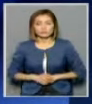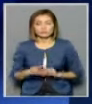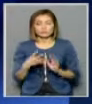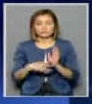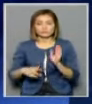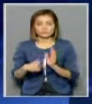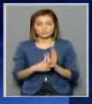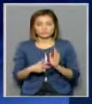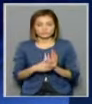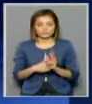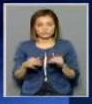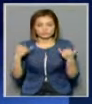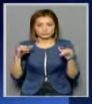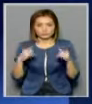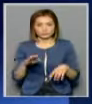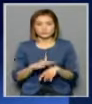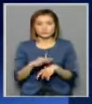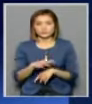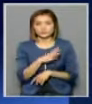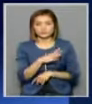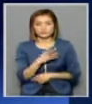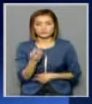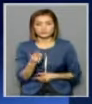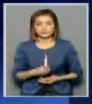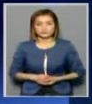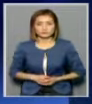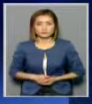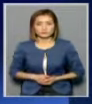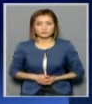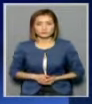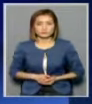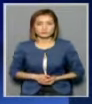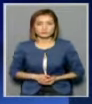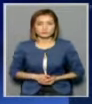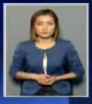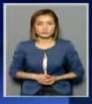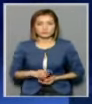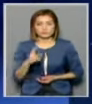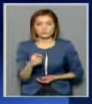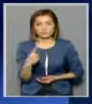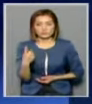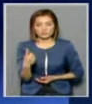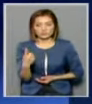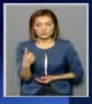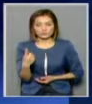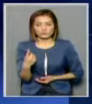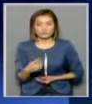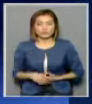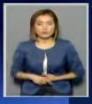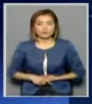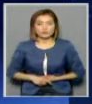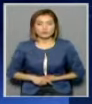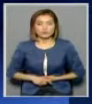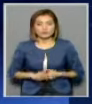98 сиыр мал ауырған, одан кейін 101 бас уақ